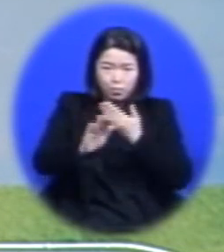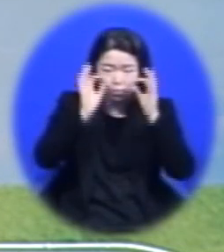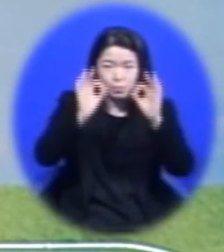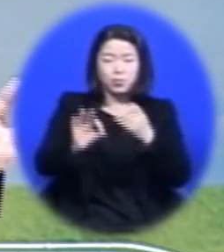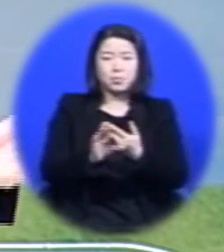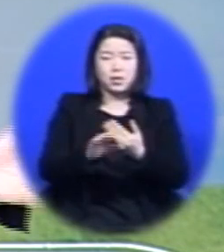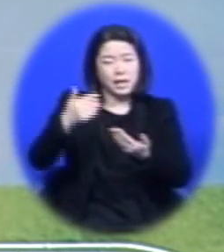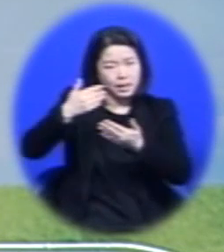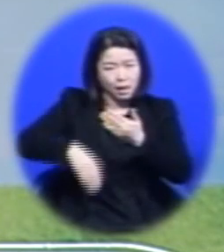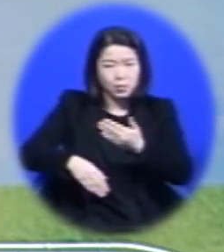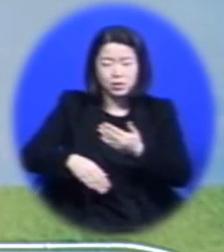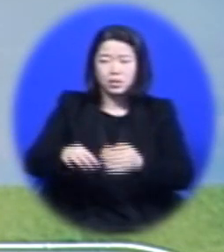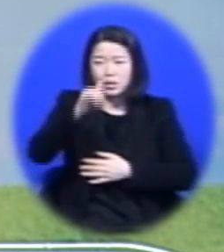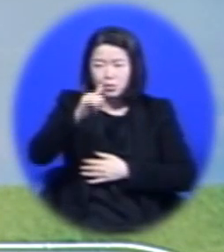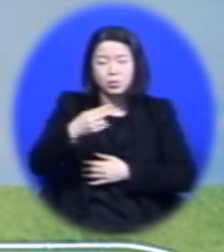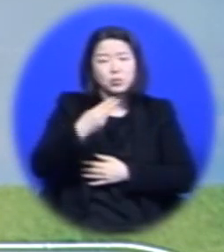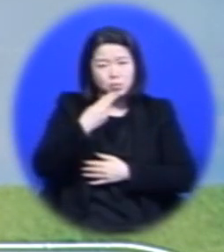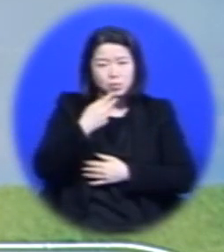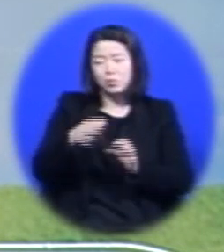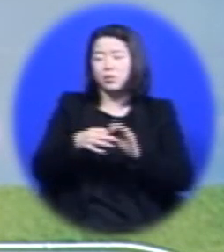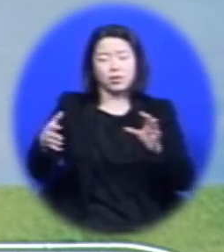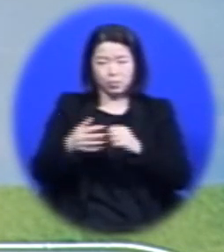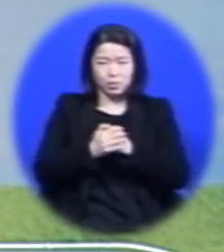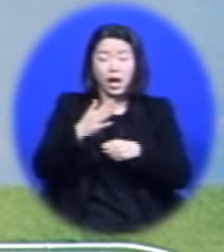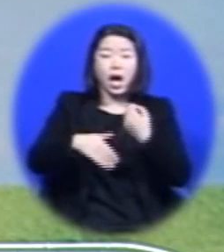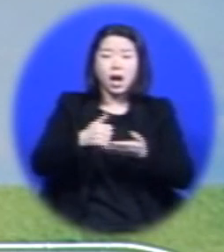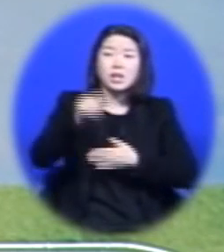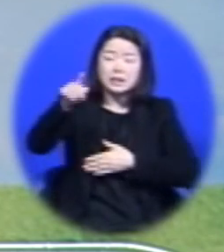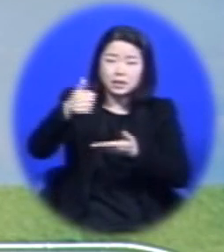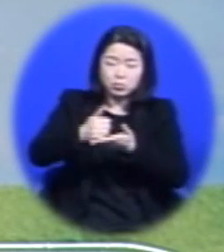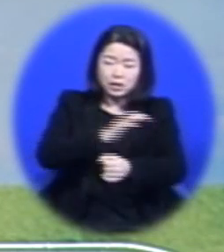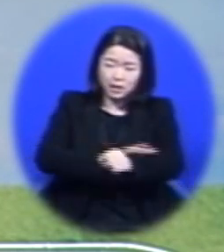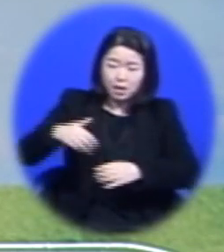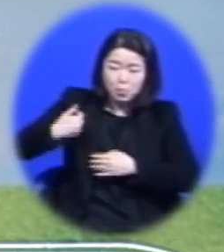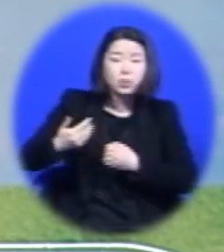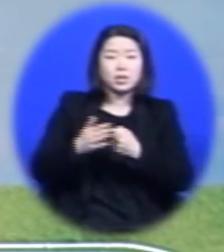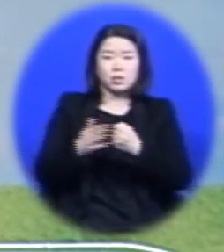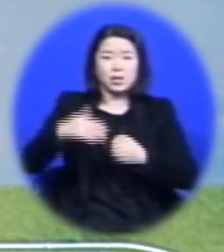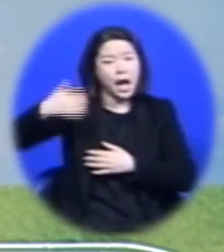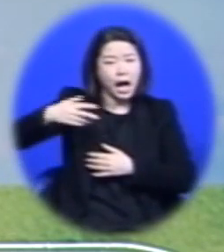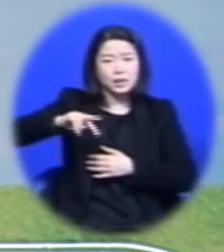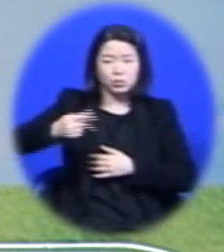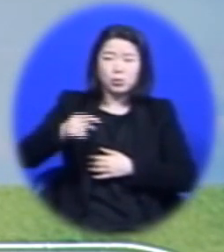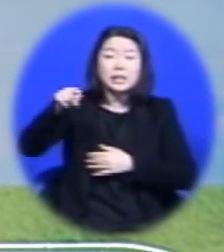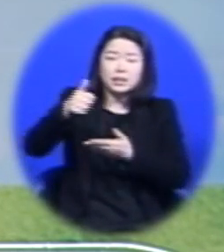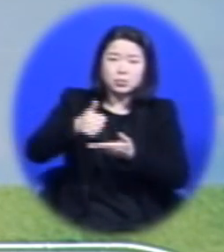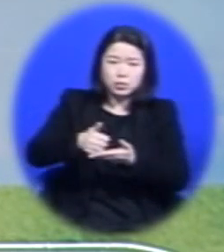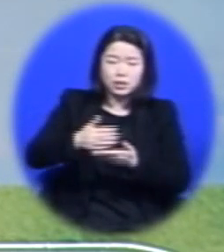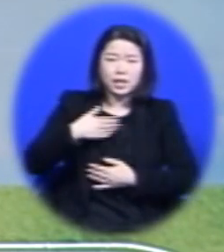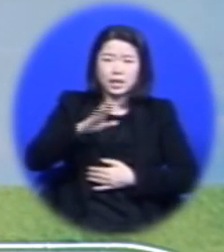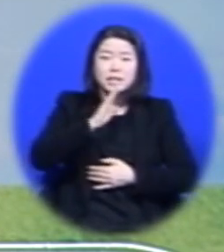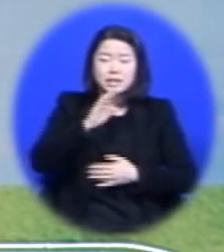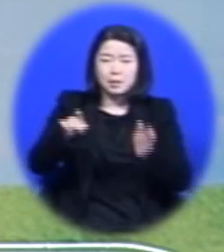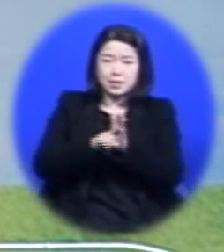나머지는 있어도 되고 없어도 돼요 하나님 그분을 내가 잘 모르니까 아직도 하나님 그분을 내가 진짜